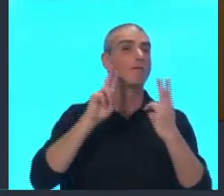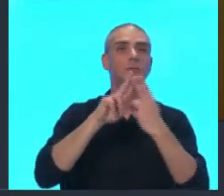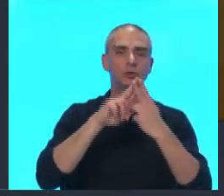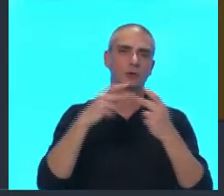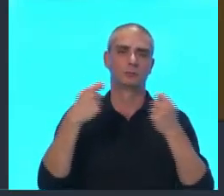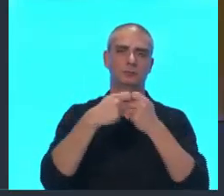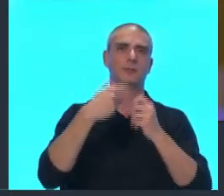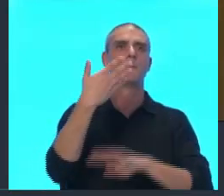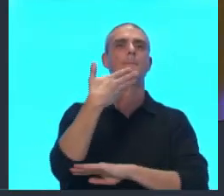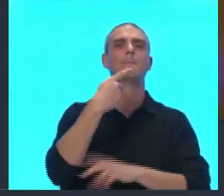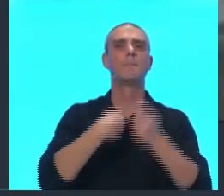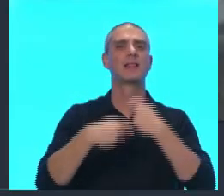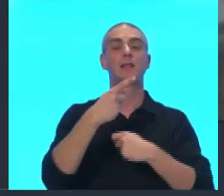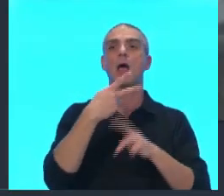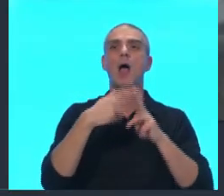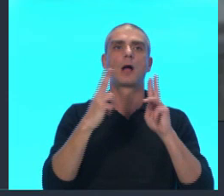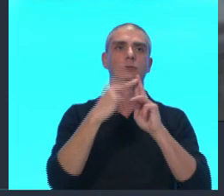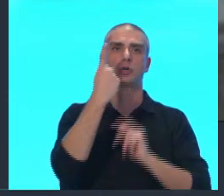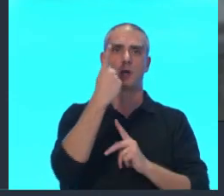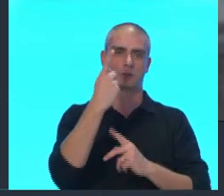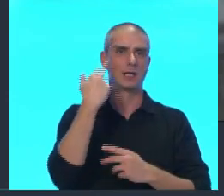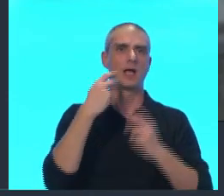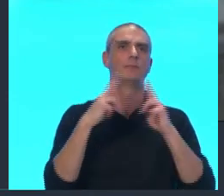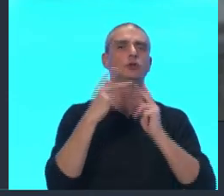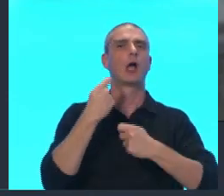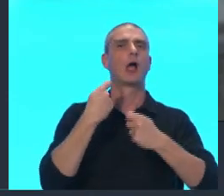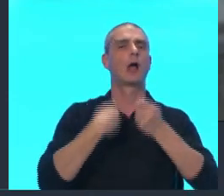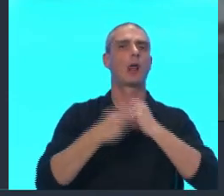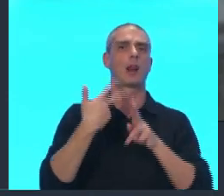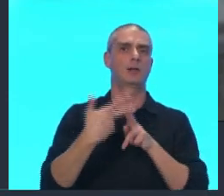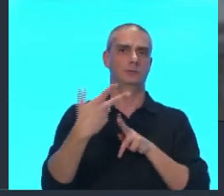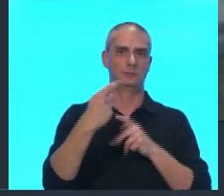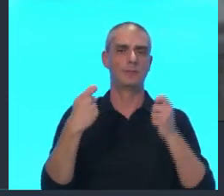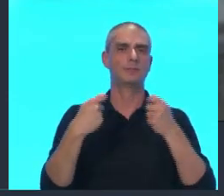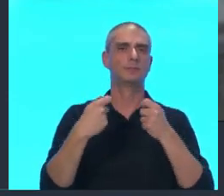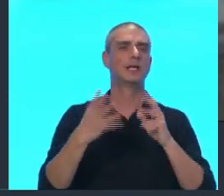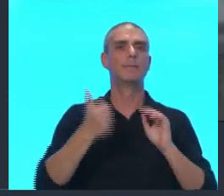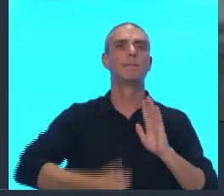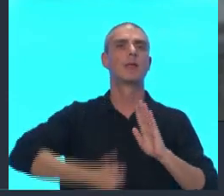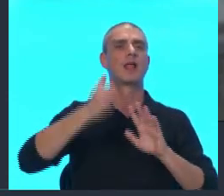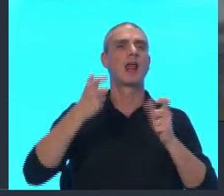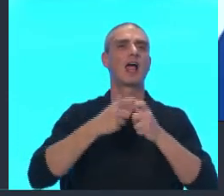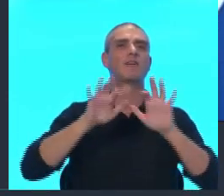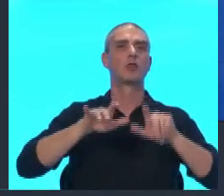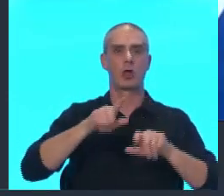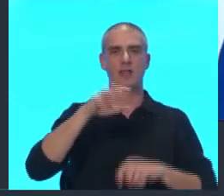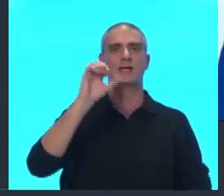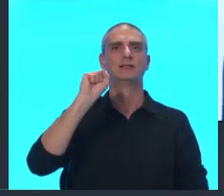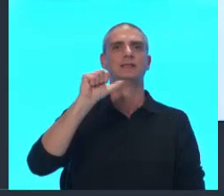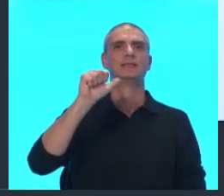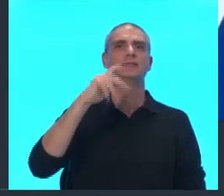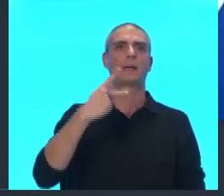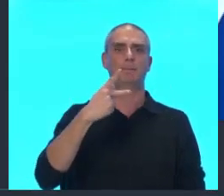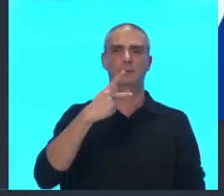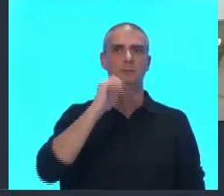פגישות מדיניות. רק פגישה אחת הייתה פגישה כלכלית למהדרין, פגישה עם מנכ"ל חברת התוכנה העולמית, סאפ.